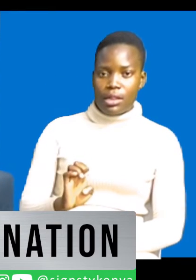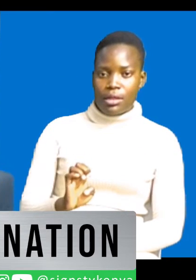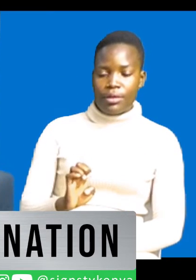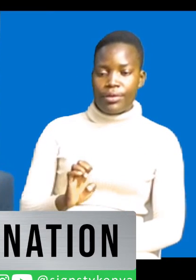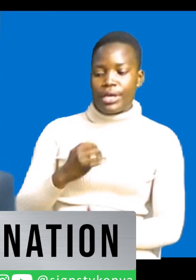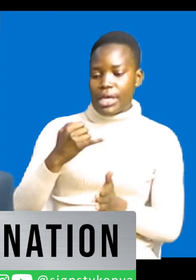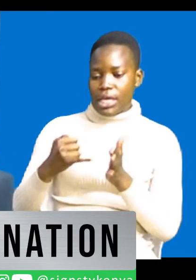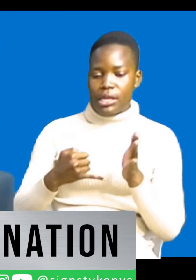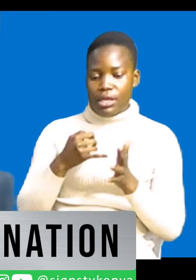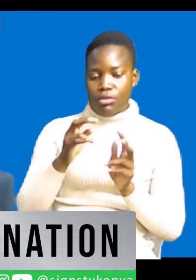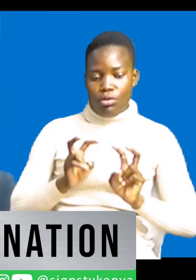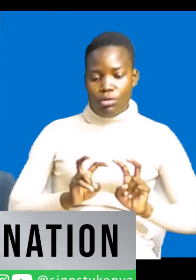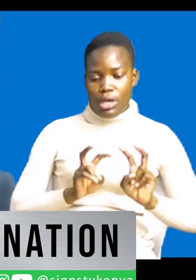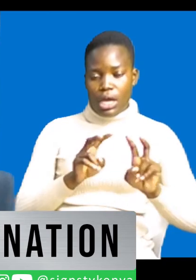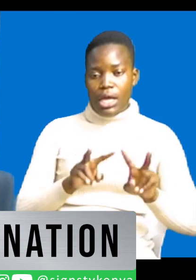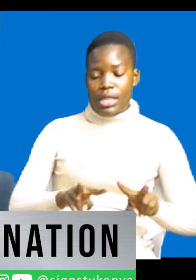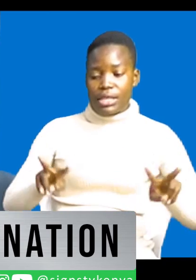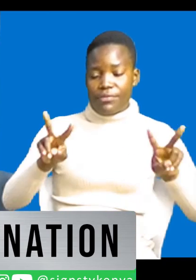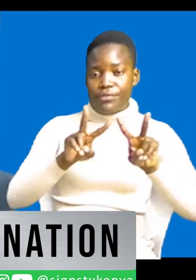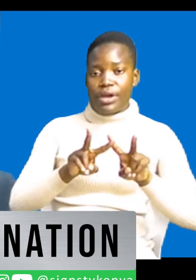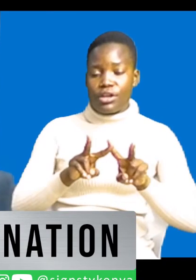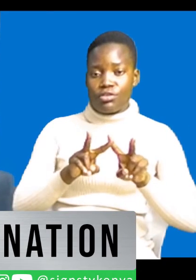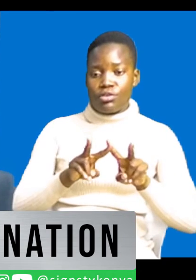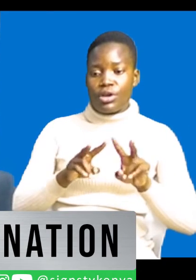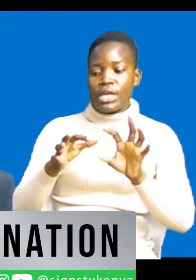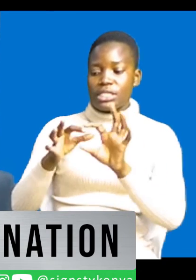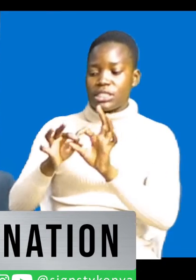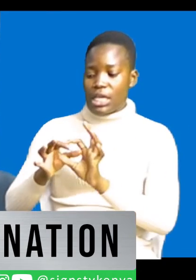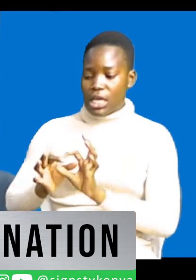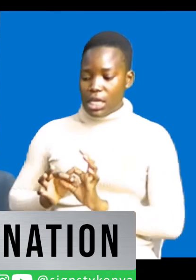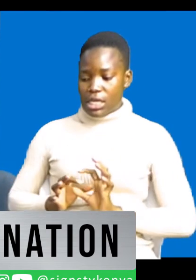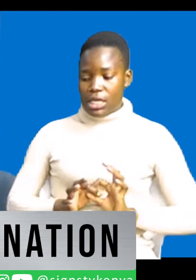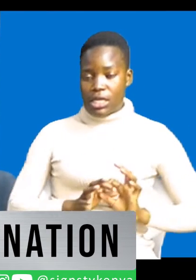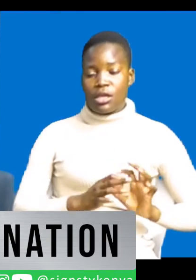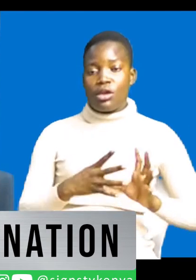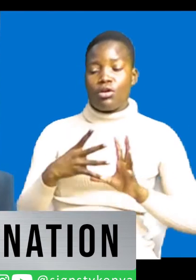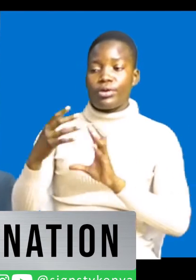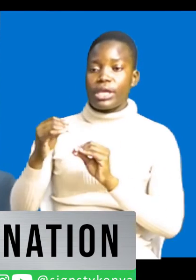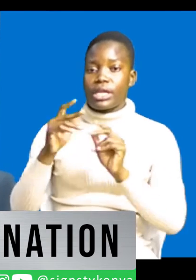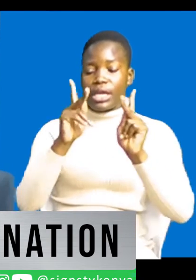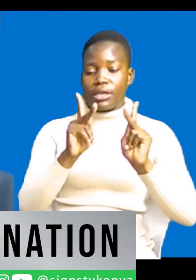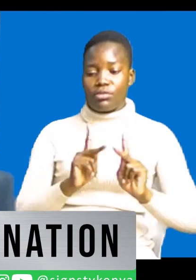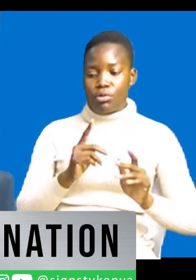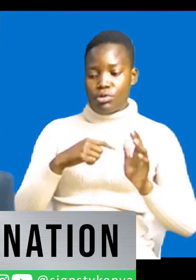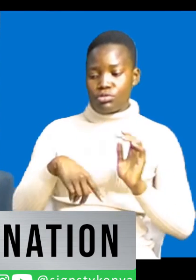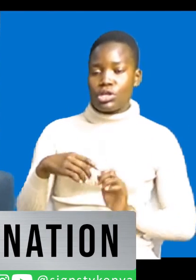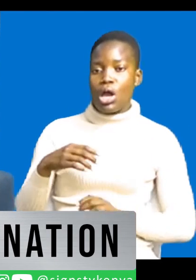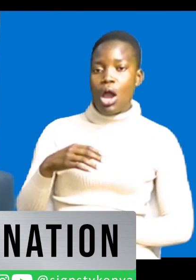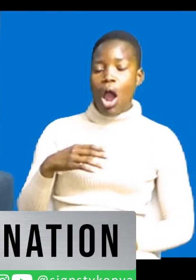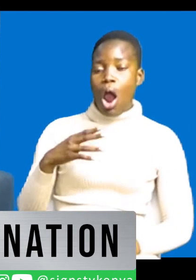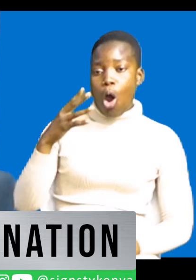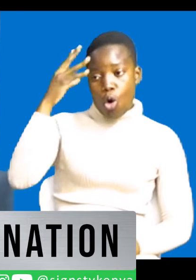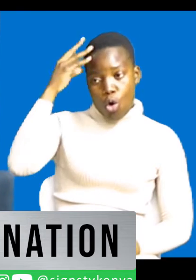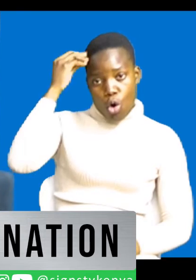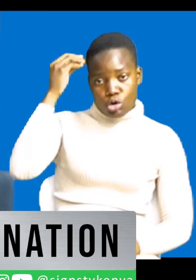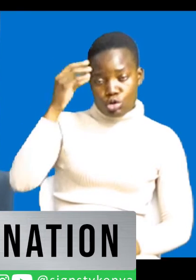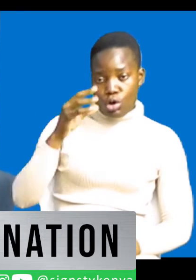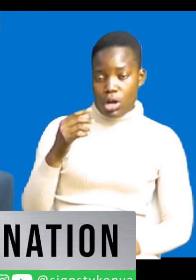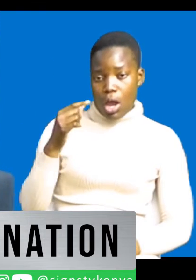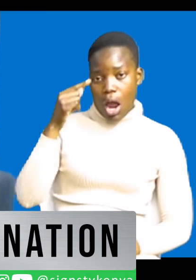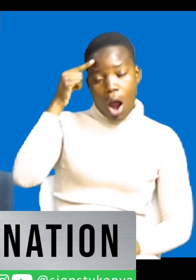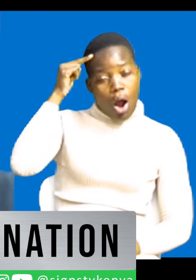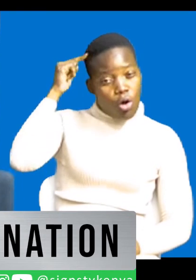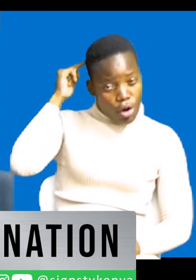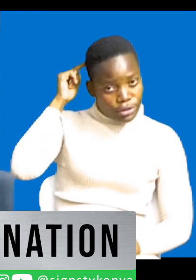industry. Tuangalie value chain. Ukienda Kisumu ilikuwa ni cotton growing. Hao watu wote wana grow